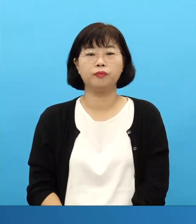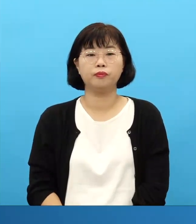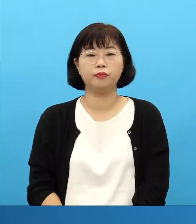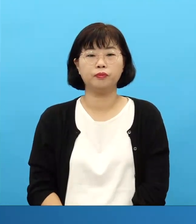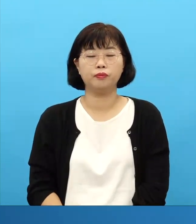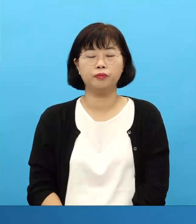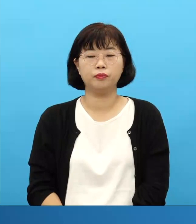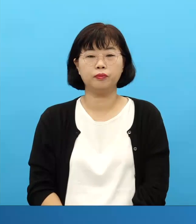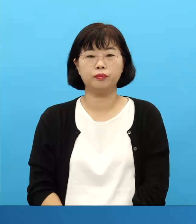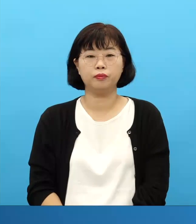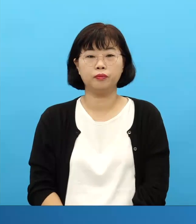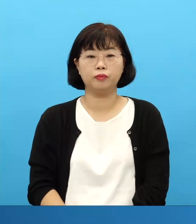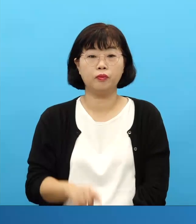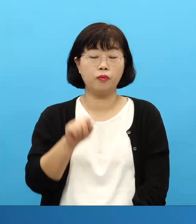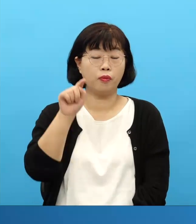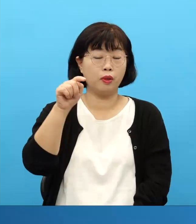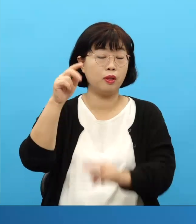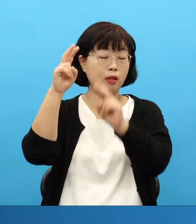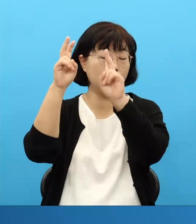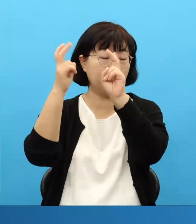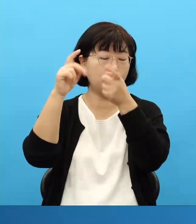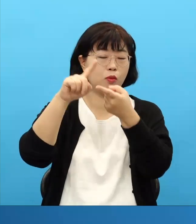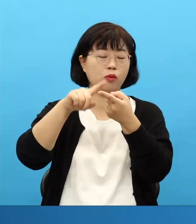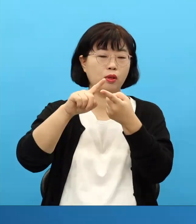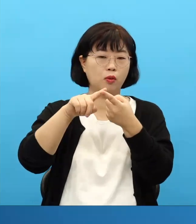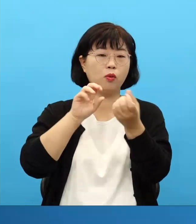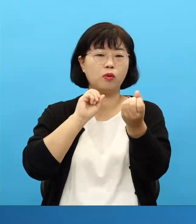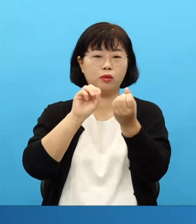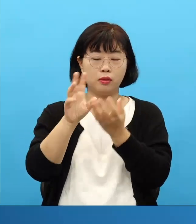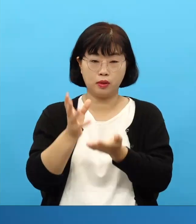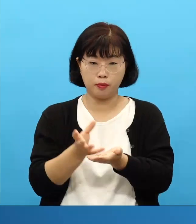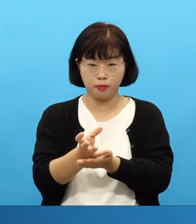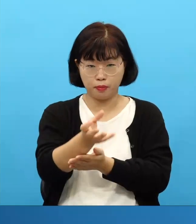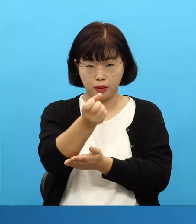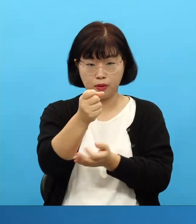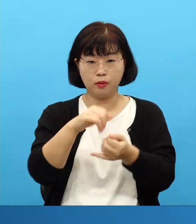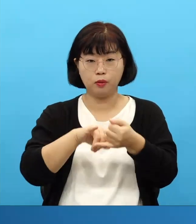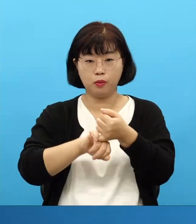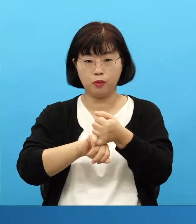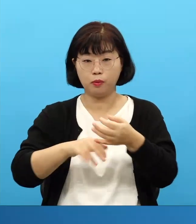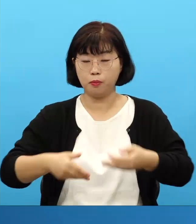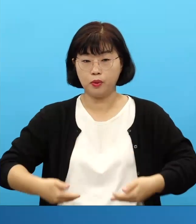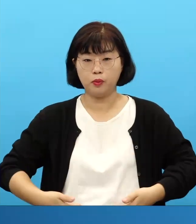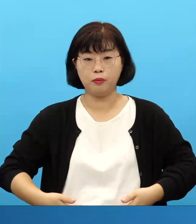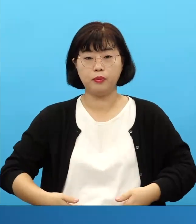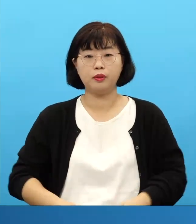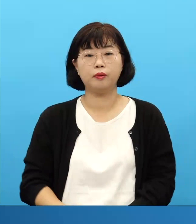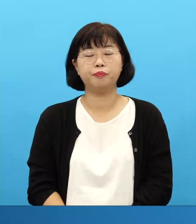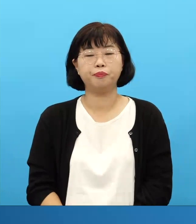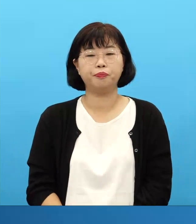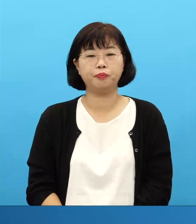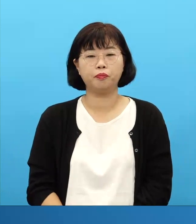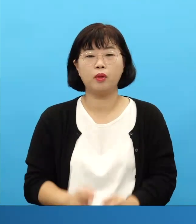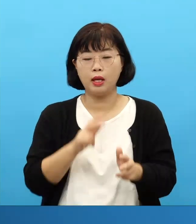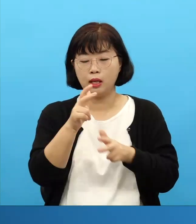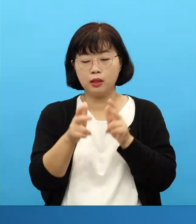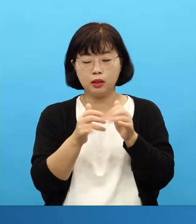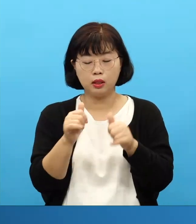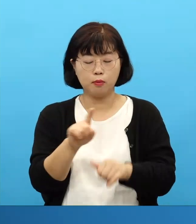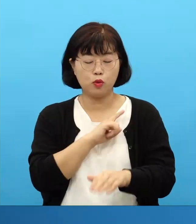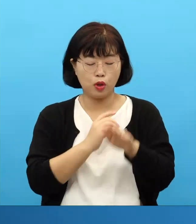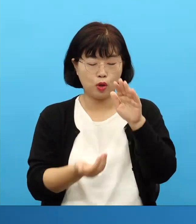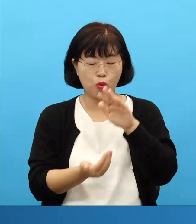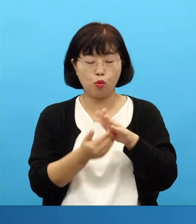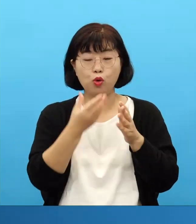이제 이 응답을 받아야 되겠죠. And now our business people must receive this answer. 산업인이 제일 축복받은 것은